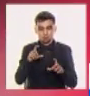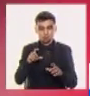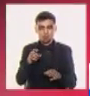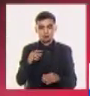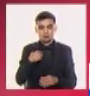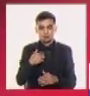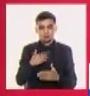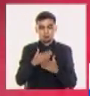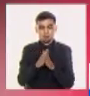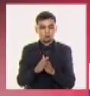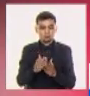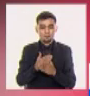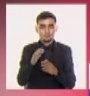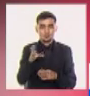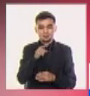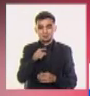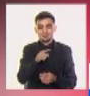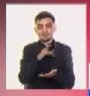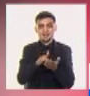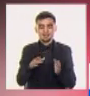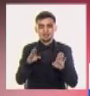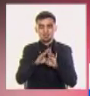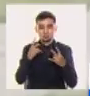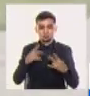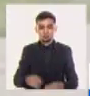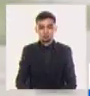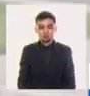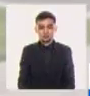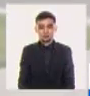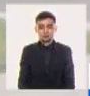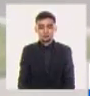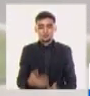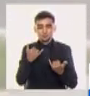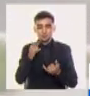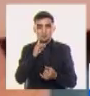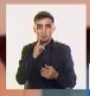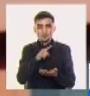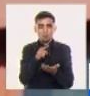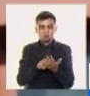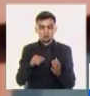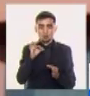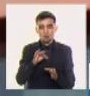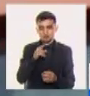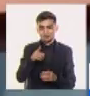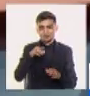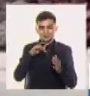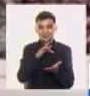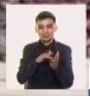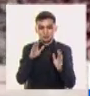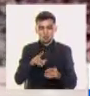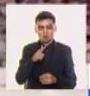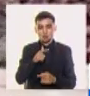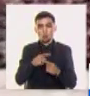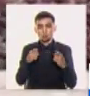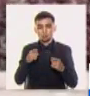Мы очень вас просим, чтобы этот центр не закрывали. В данное время решается вопрос о том, чтобы отдать этот центр под